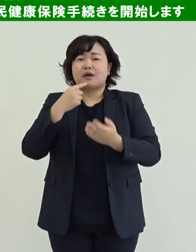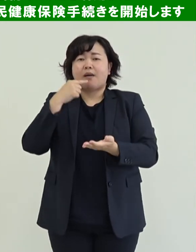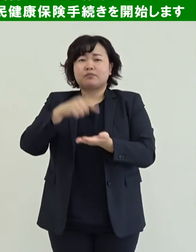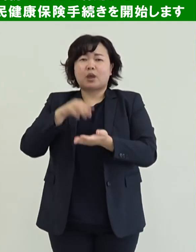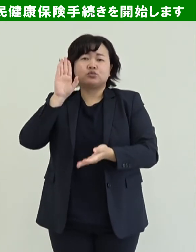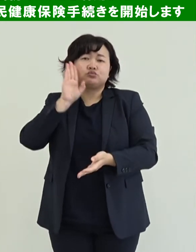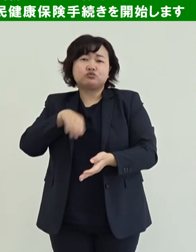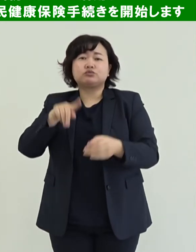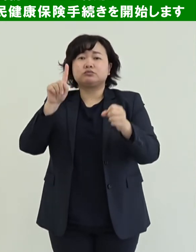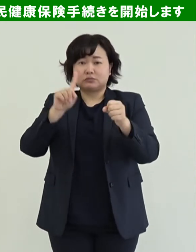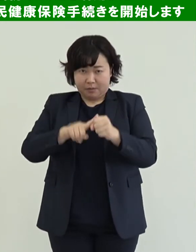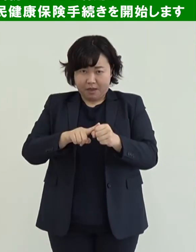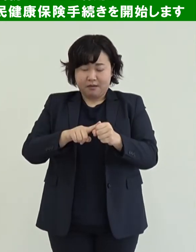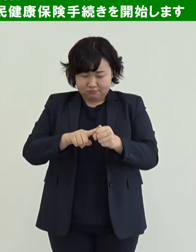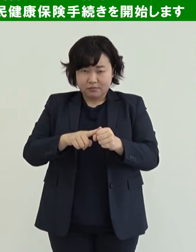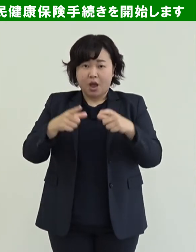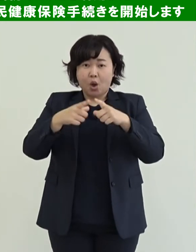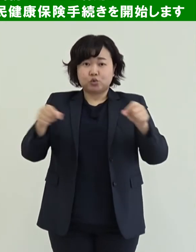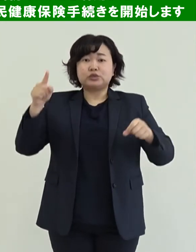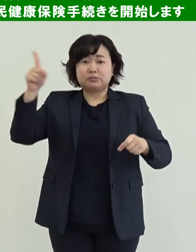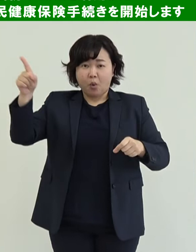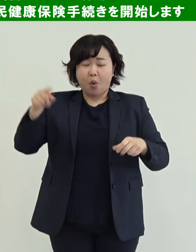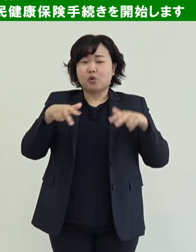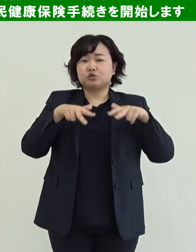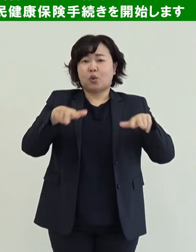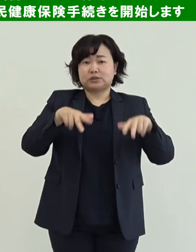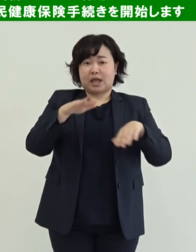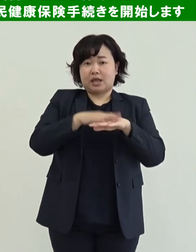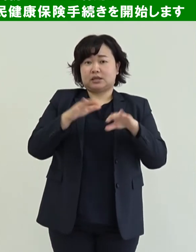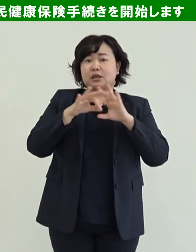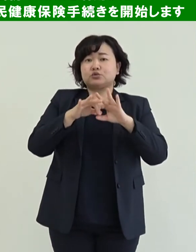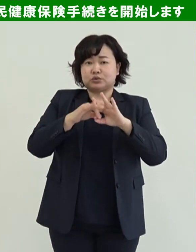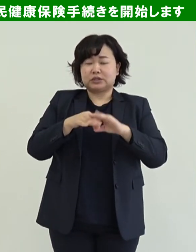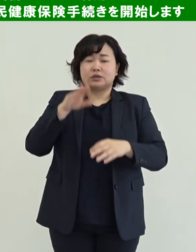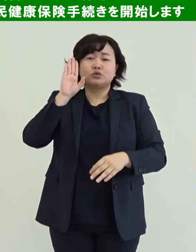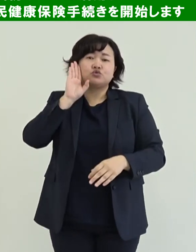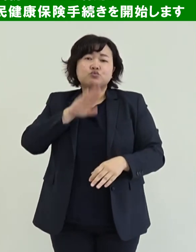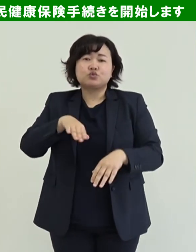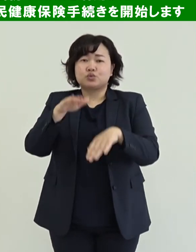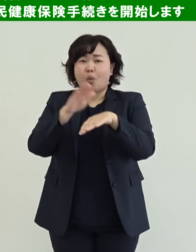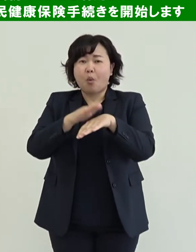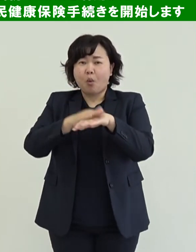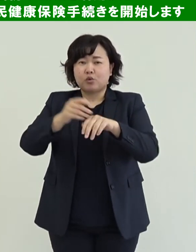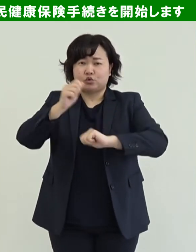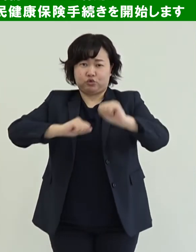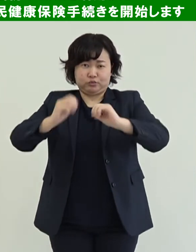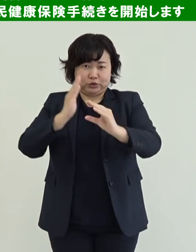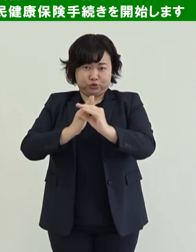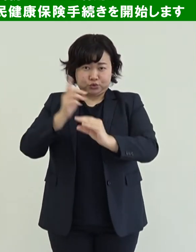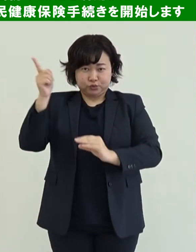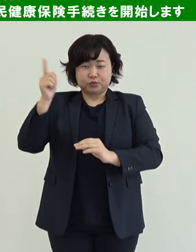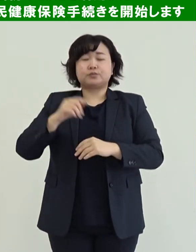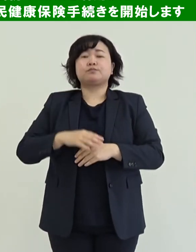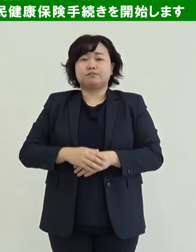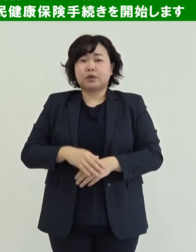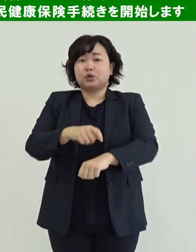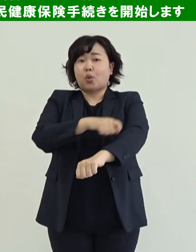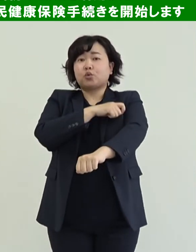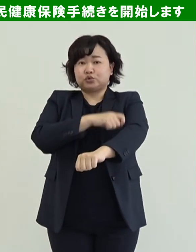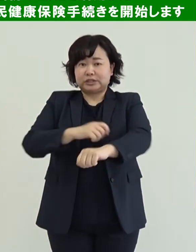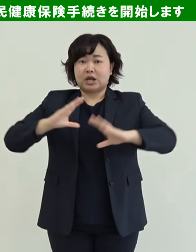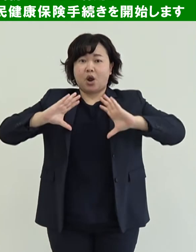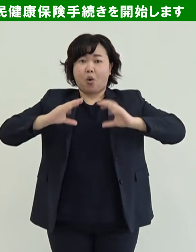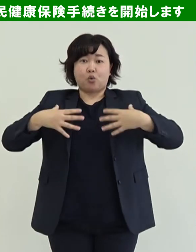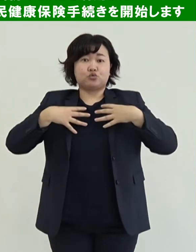ことでうまくにおいてもですねあの行政手続きのおま法律家ということにまあ今取り組みを進めておられます